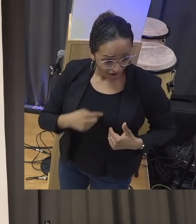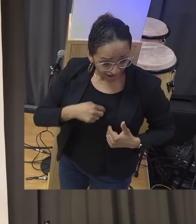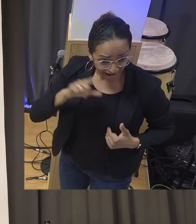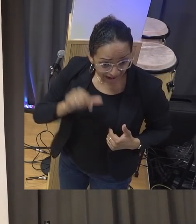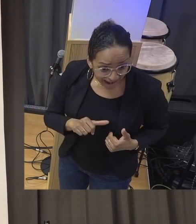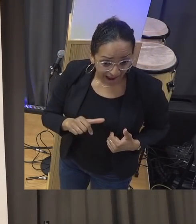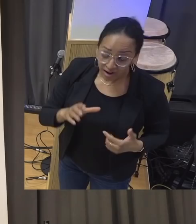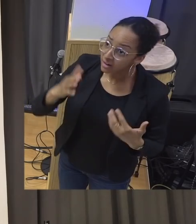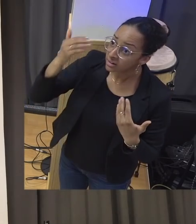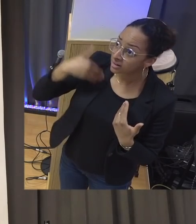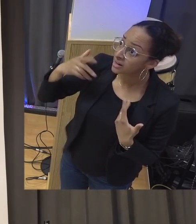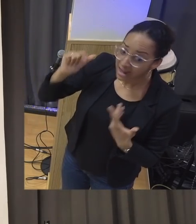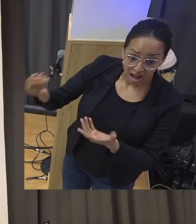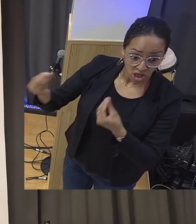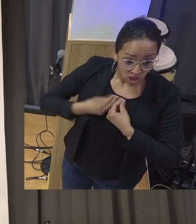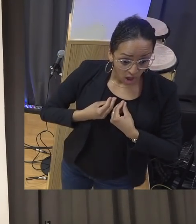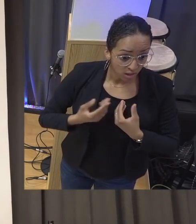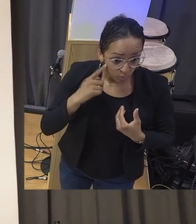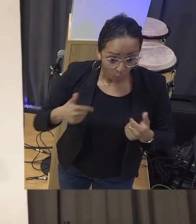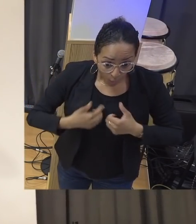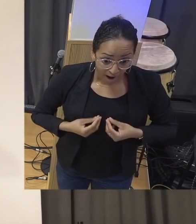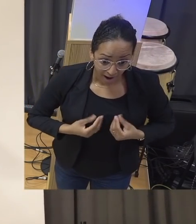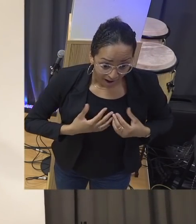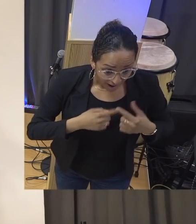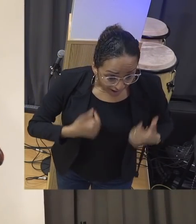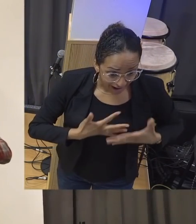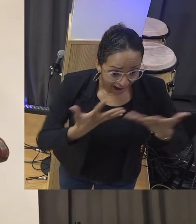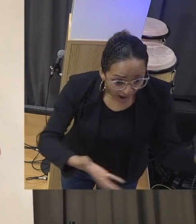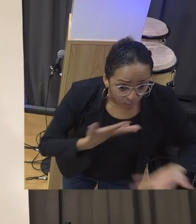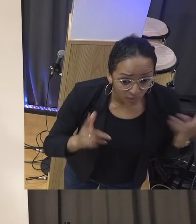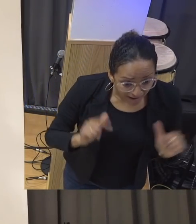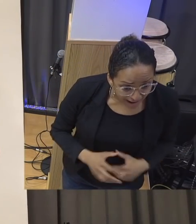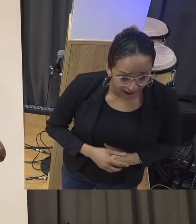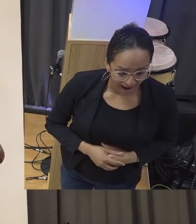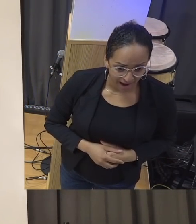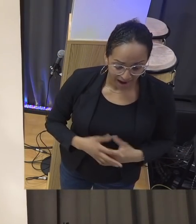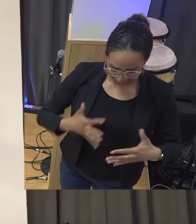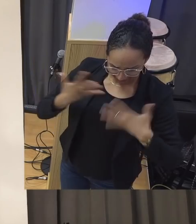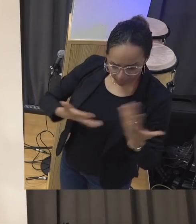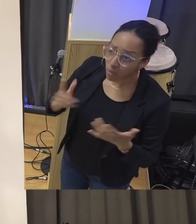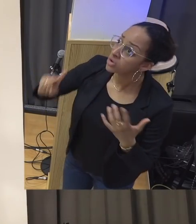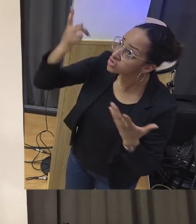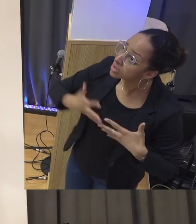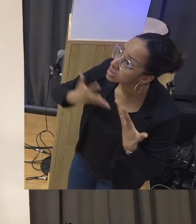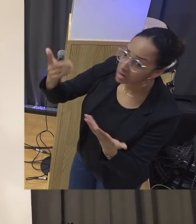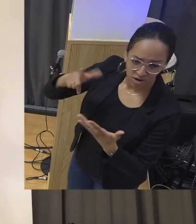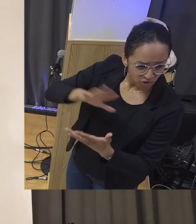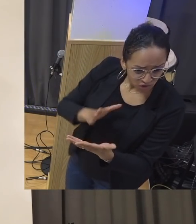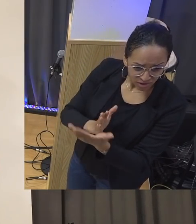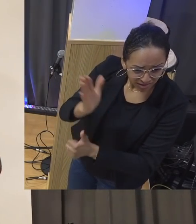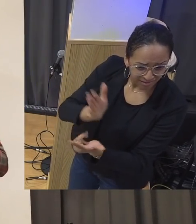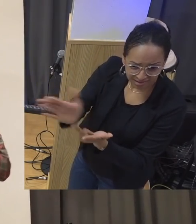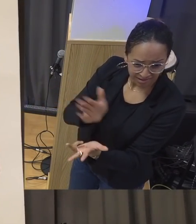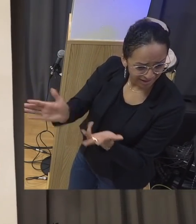pour être rendu capable d'aimer et pour comprendre en même temps toutes les dimensions de l'amour de Dieu. Pour